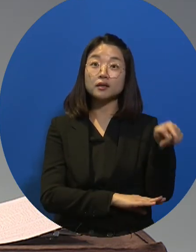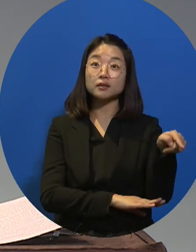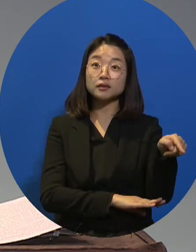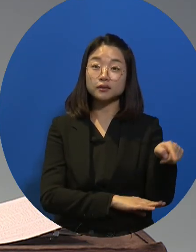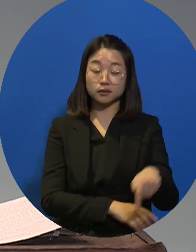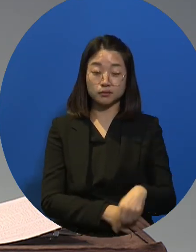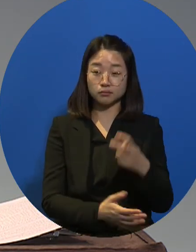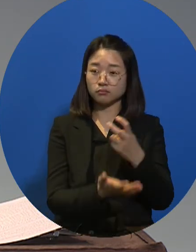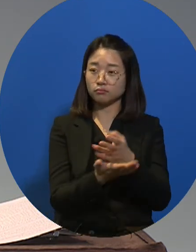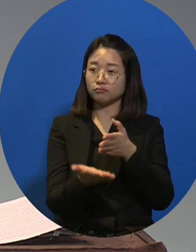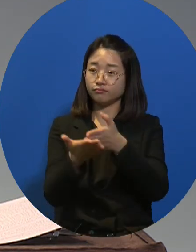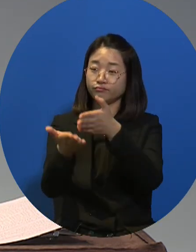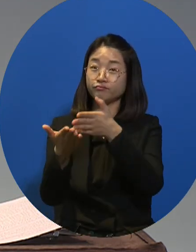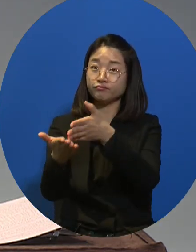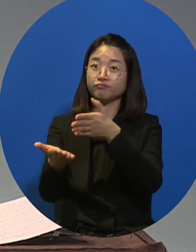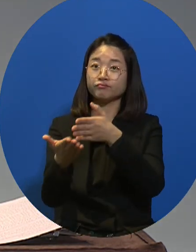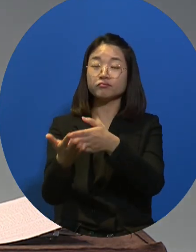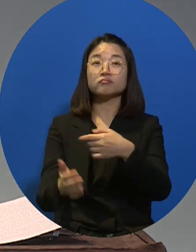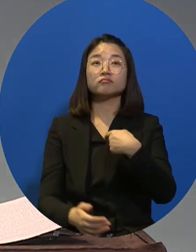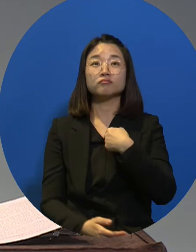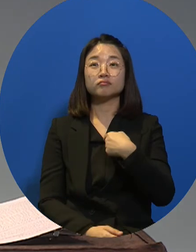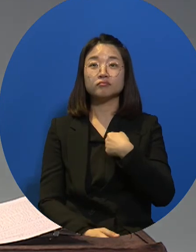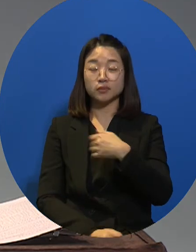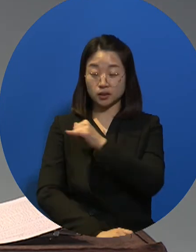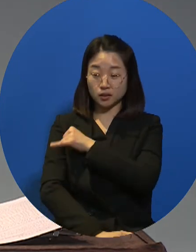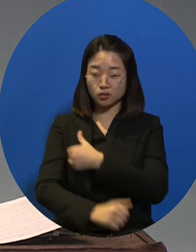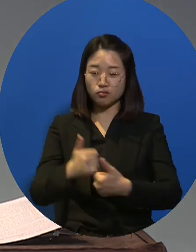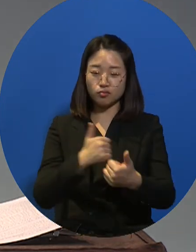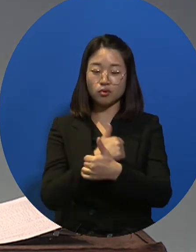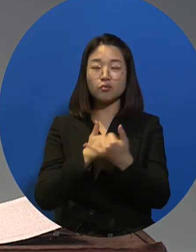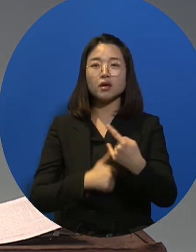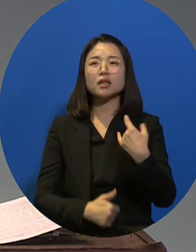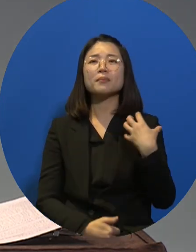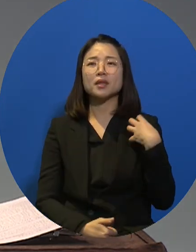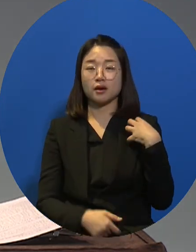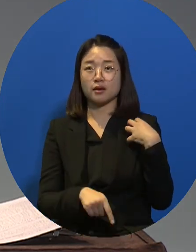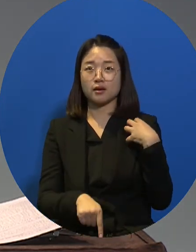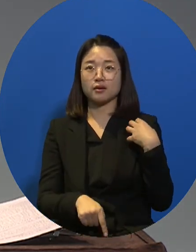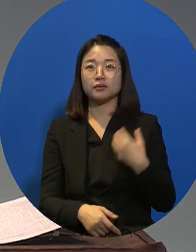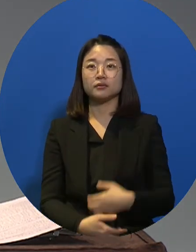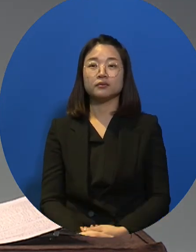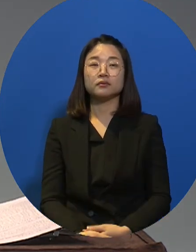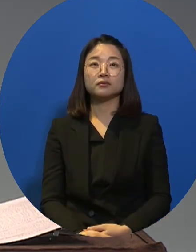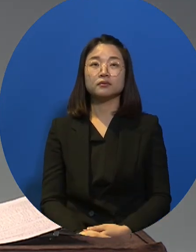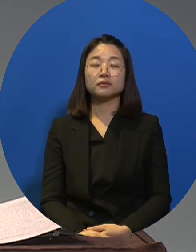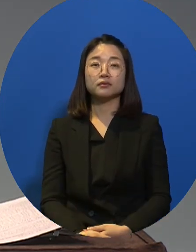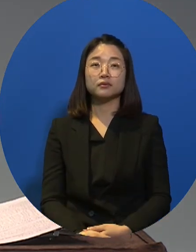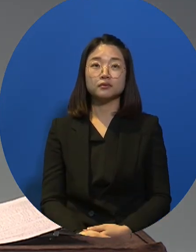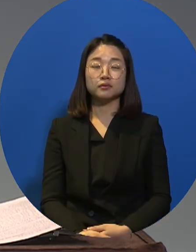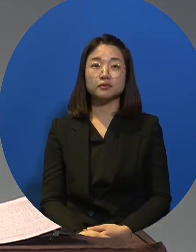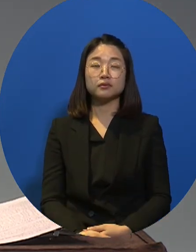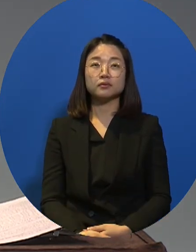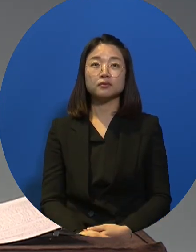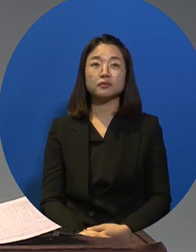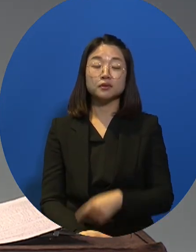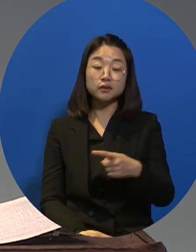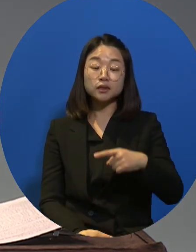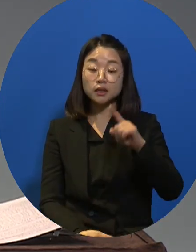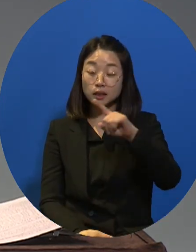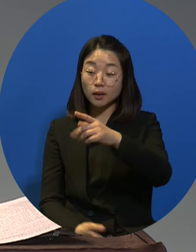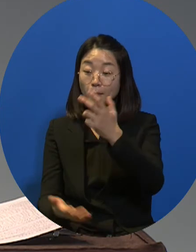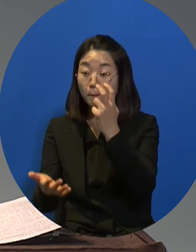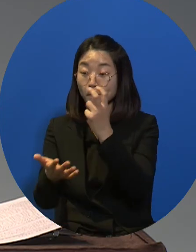비준을 촉구하는 의견 표명을 진행을 해왔고, 또 선택의정서 이 비준 이후에